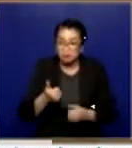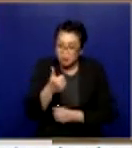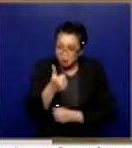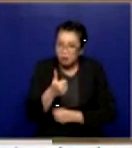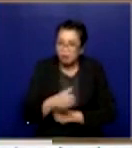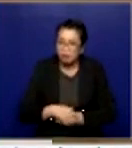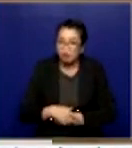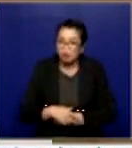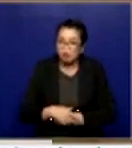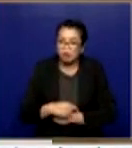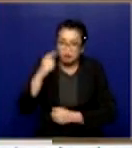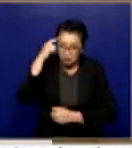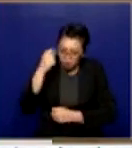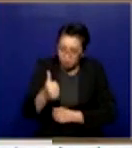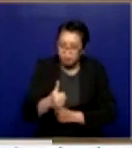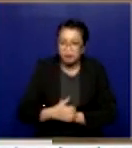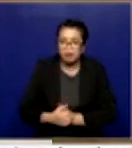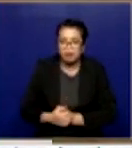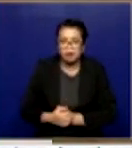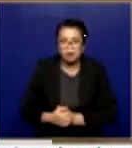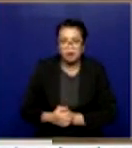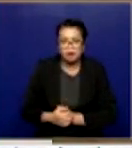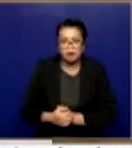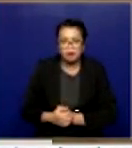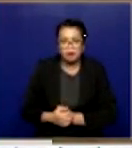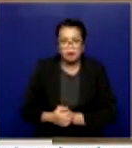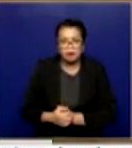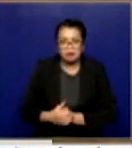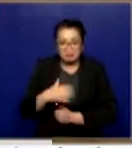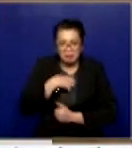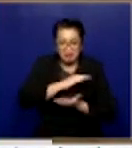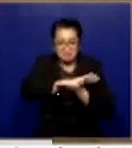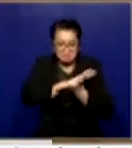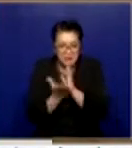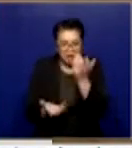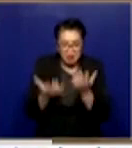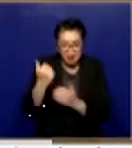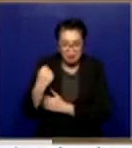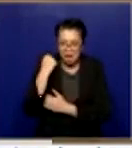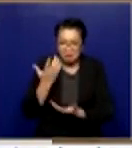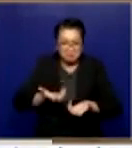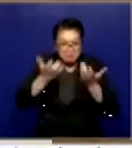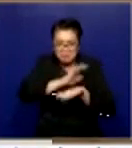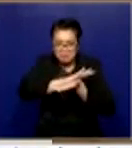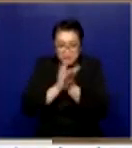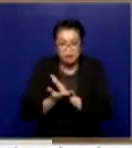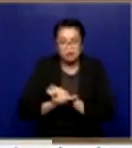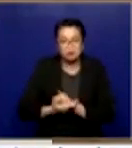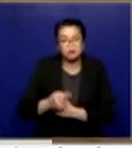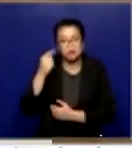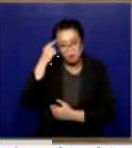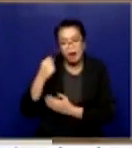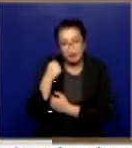ว่ามันจะไปเหลืออีกเลยมีสิ่งคาดหวังว่าเราจะเปลี่ยนแปลงดูหนังกับนาดเปลี่ยนแปลงอำนาจเปลี่ยนมันจะไม่เหลือให้